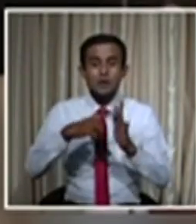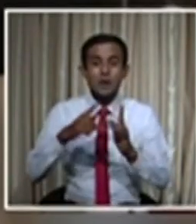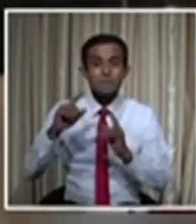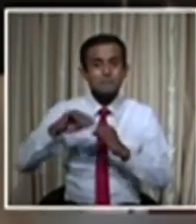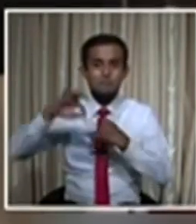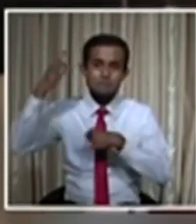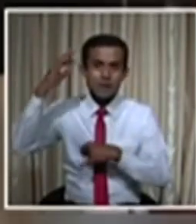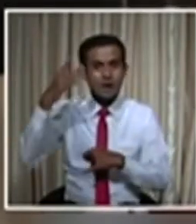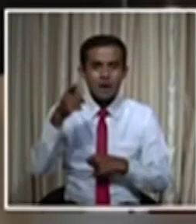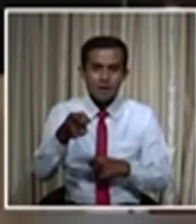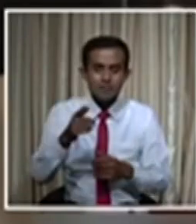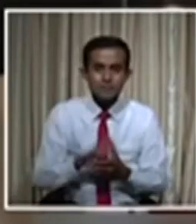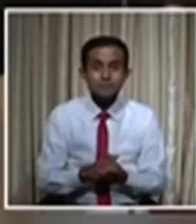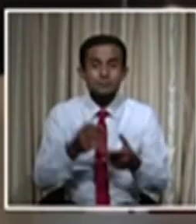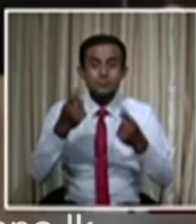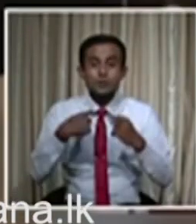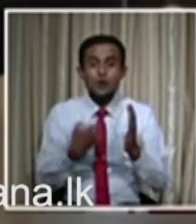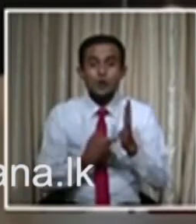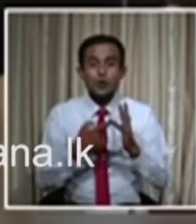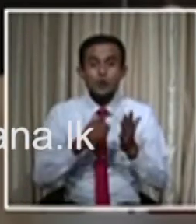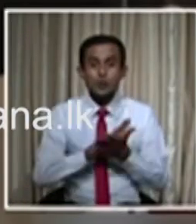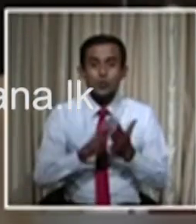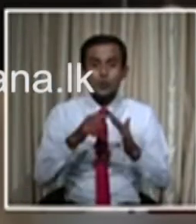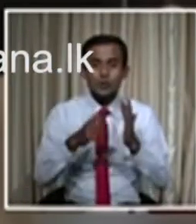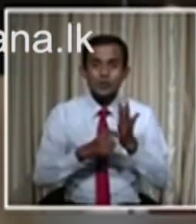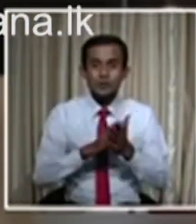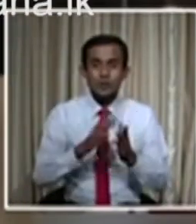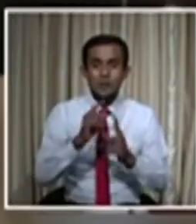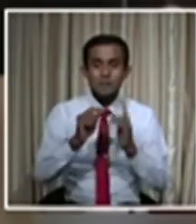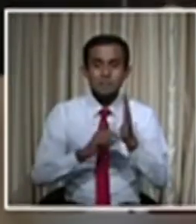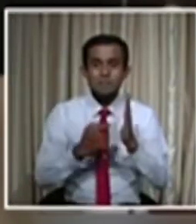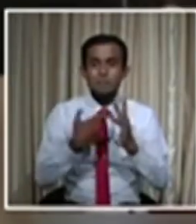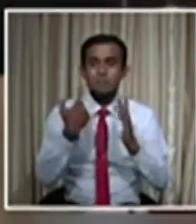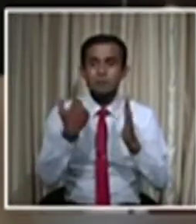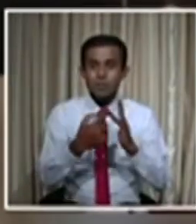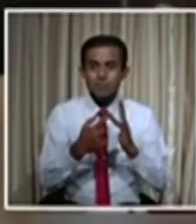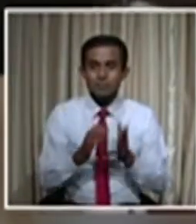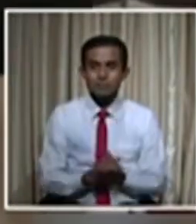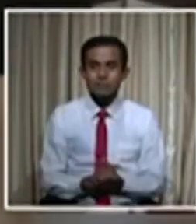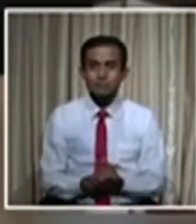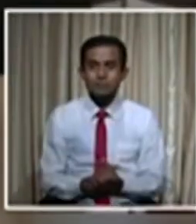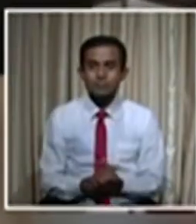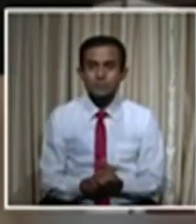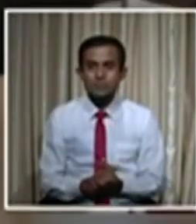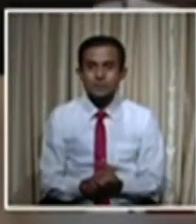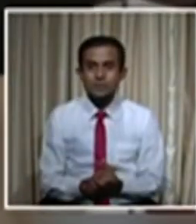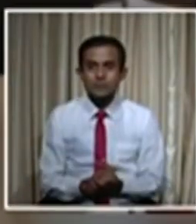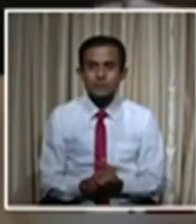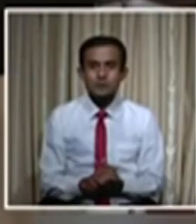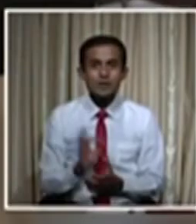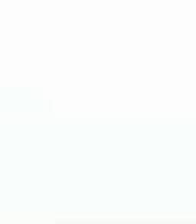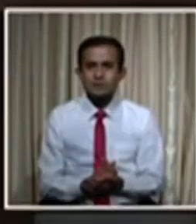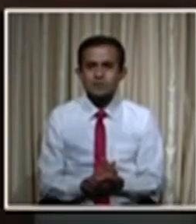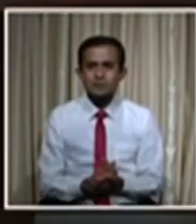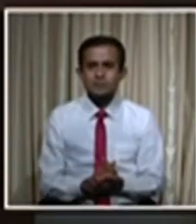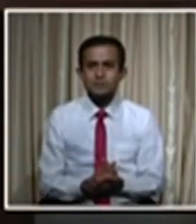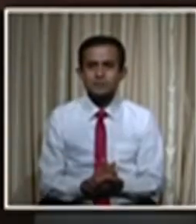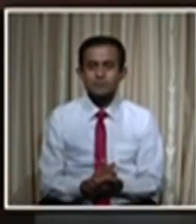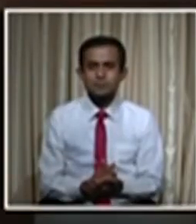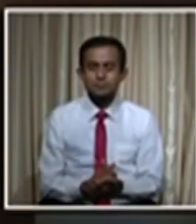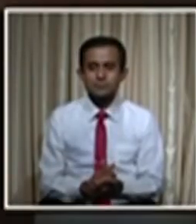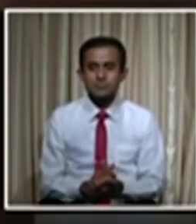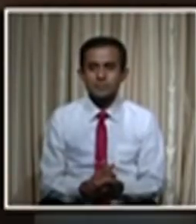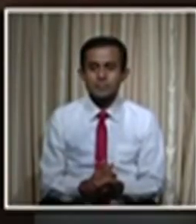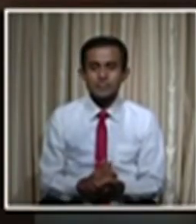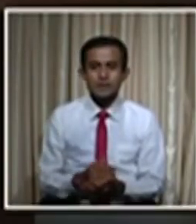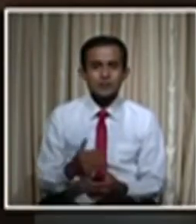උපාධිය තියෙනවා ඊට පස්සේ කතා කරා රෝහිත අබේගුණවර්ධන මහාචාර්යතුමා එතුමා ස්කින් මේකේ කට්ටි සතරම් උපාධියක් තියෙනලු